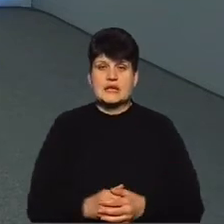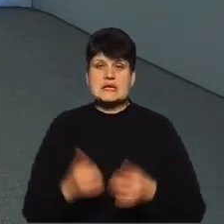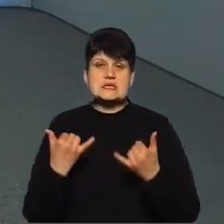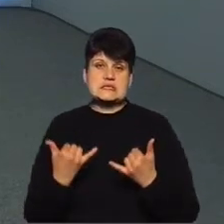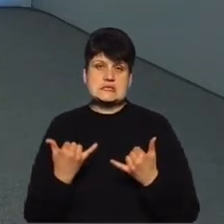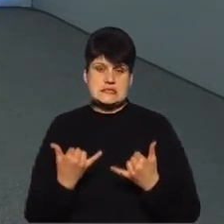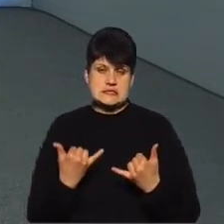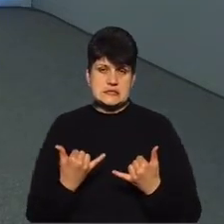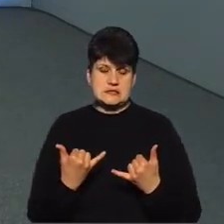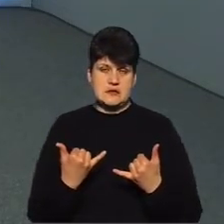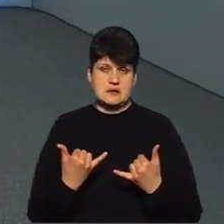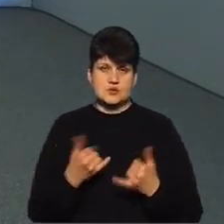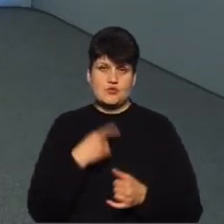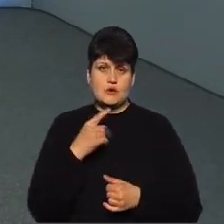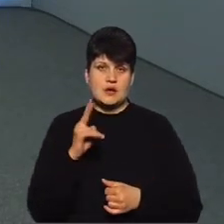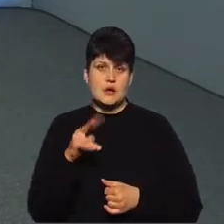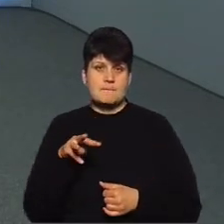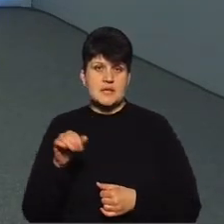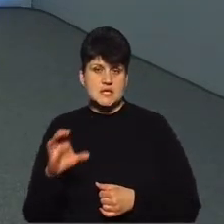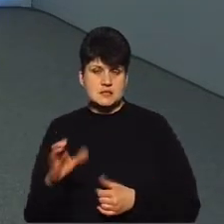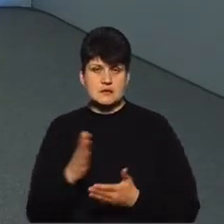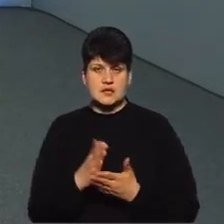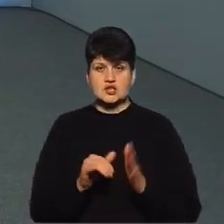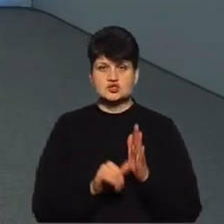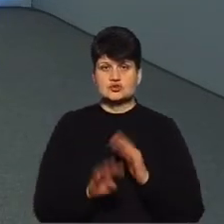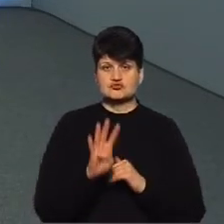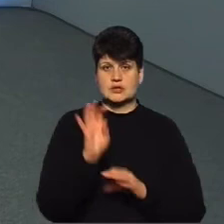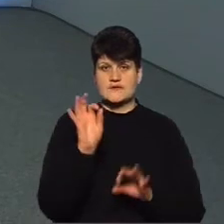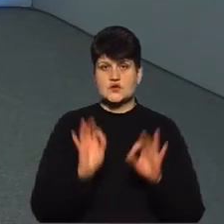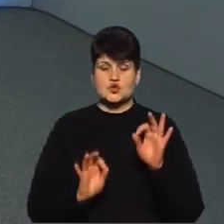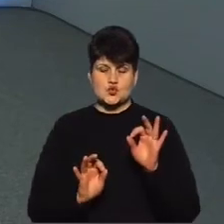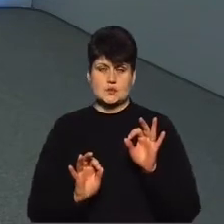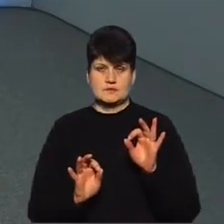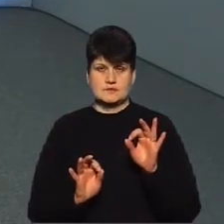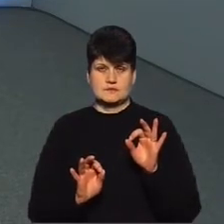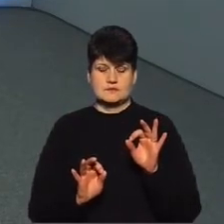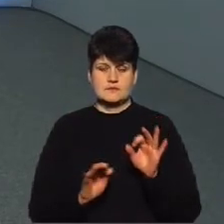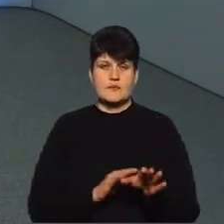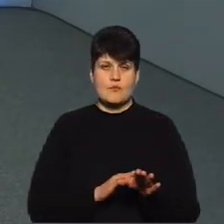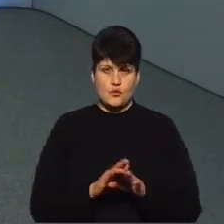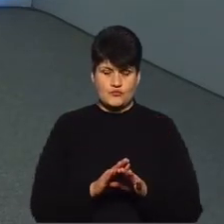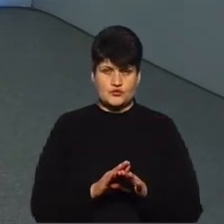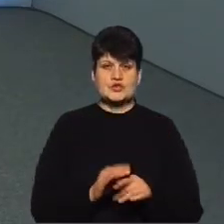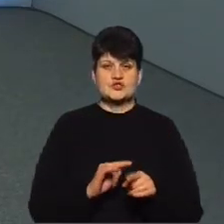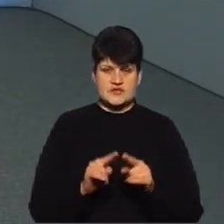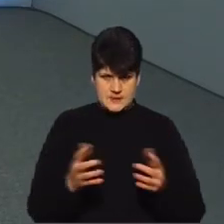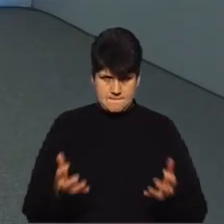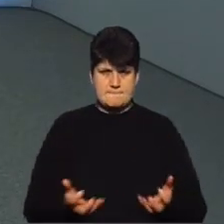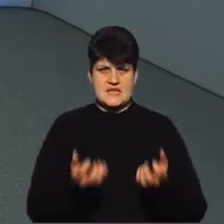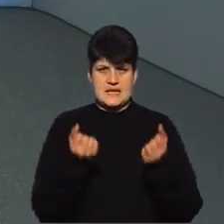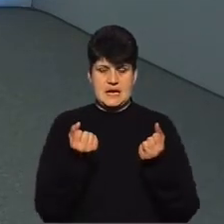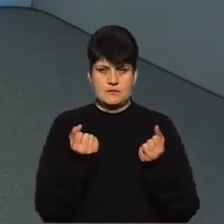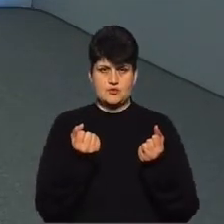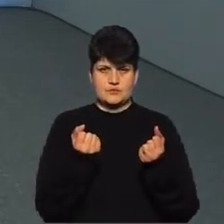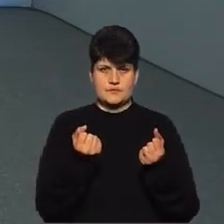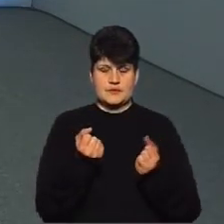даними КМІСу, становить 64%, які повністю і скоріше підтримують. Тобто повністю підтримують